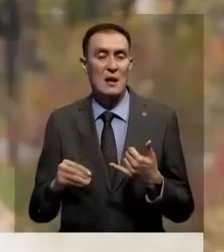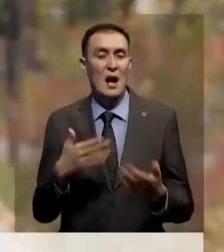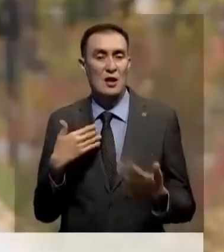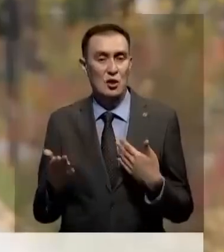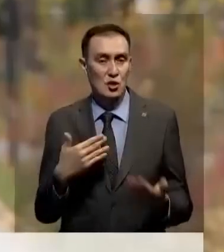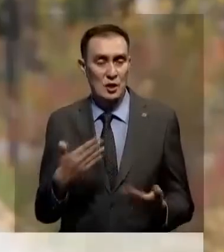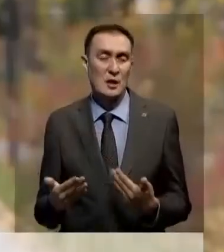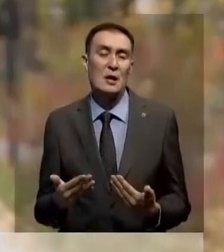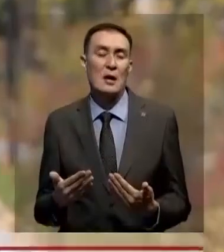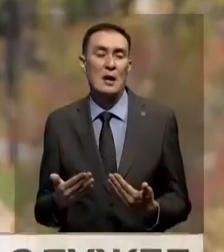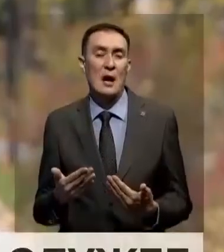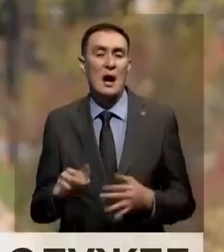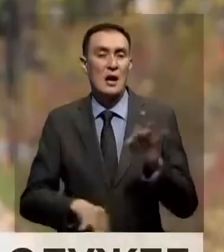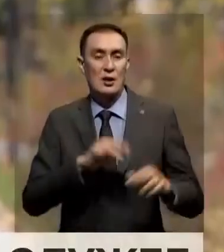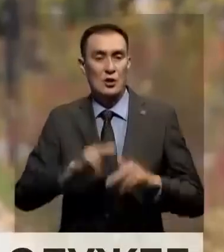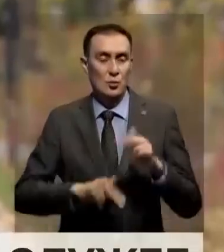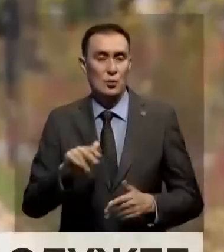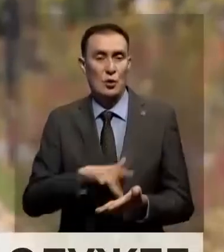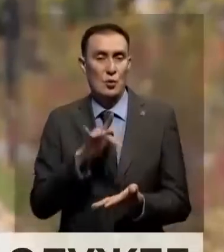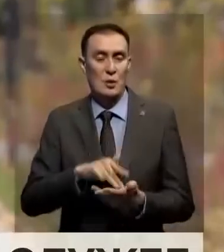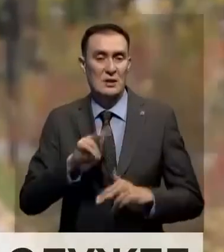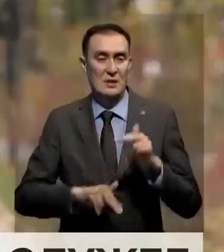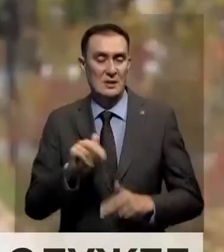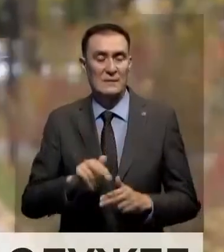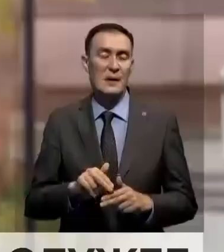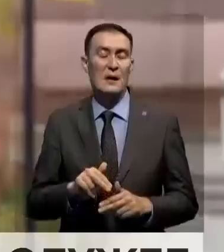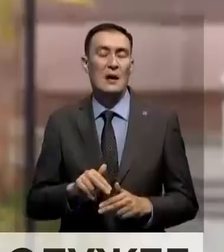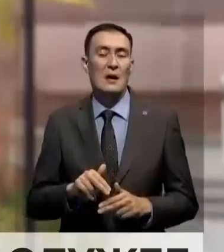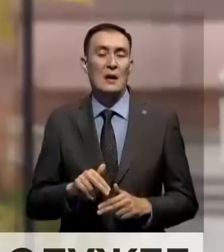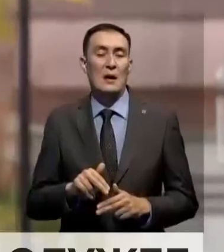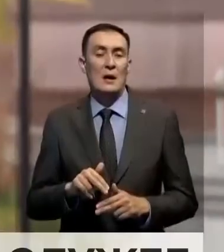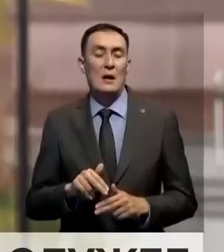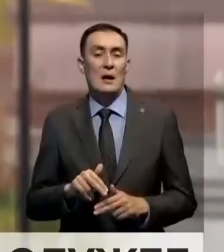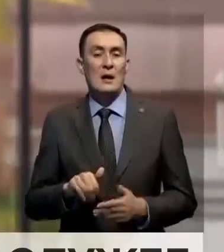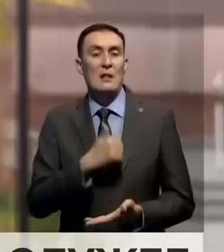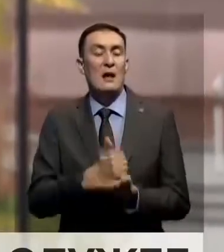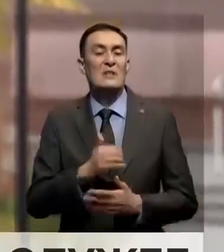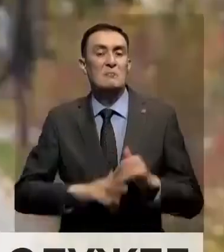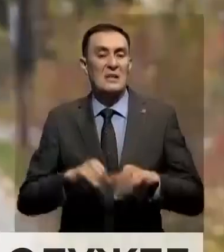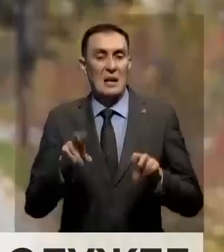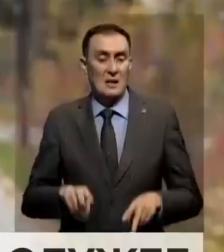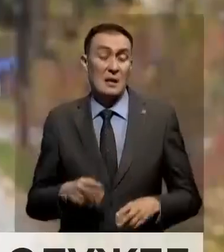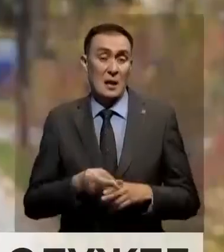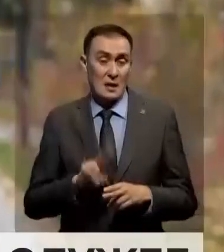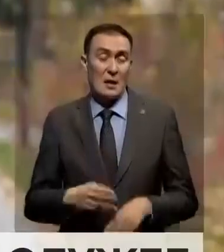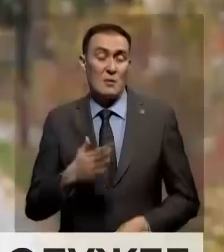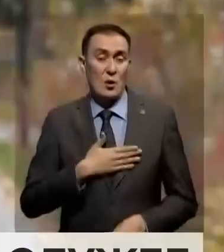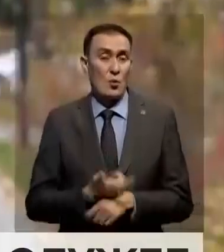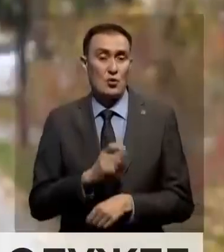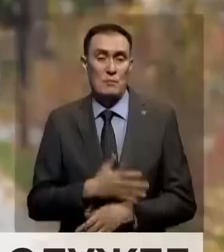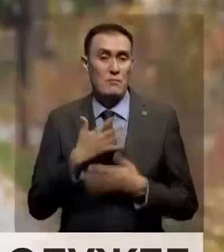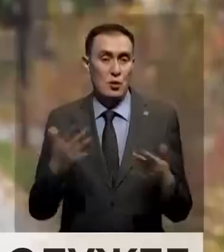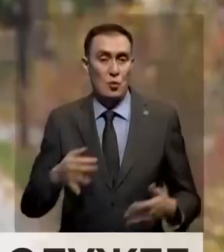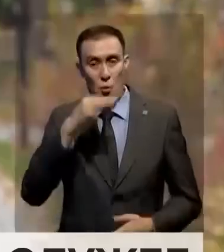отношений архитектуры и градостроительства Шуртендинского района главным специалистом. Это для меня очень